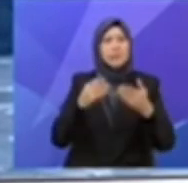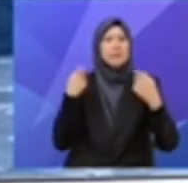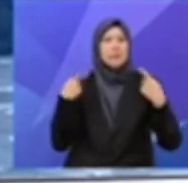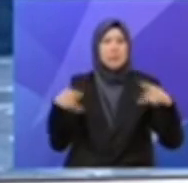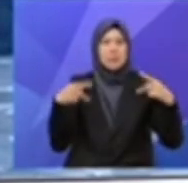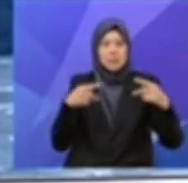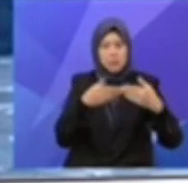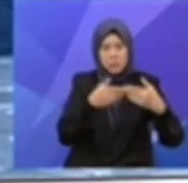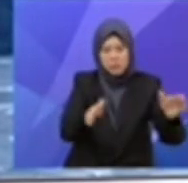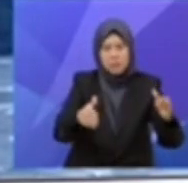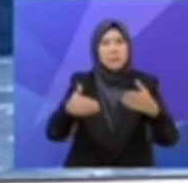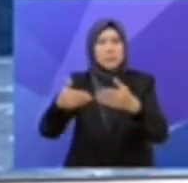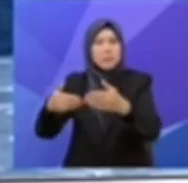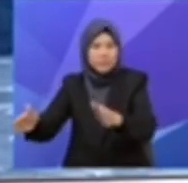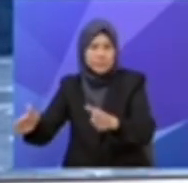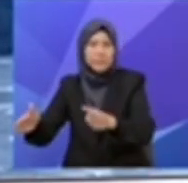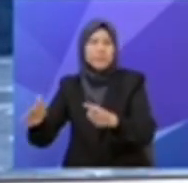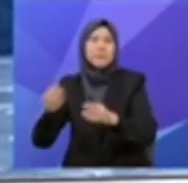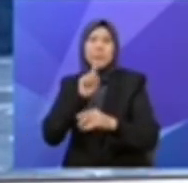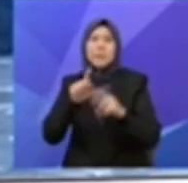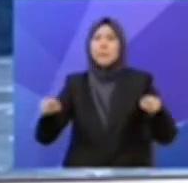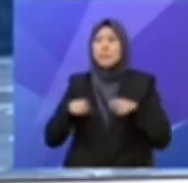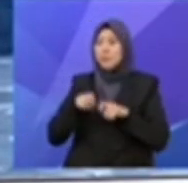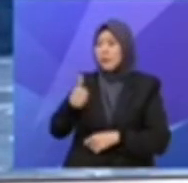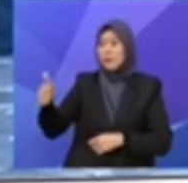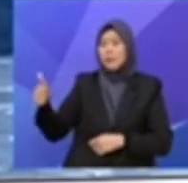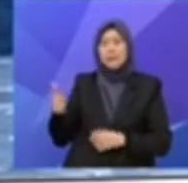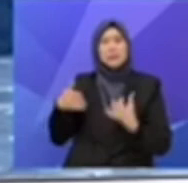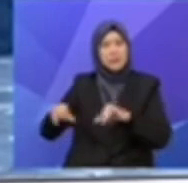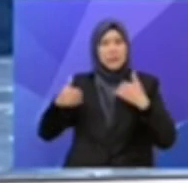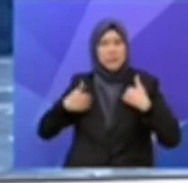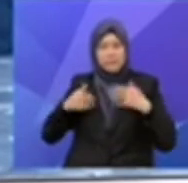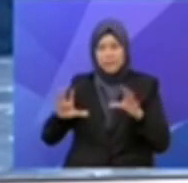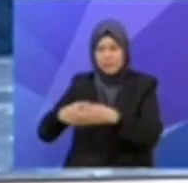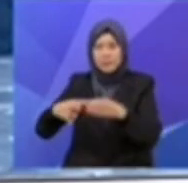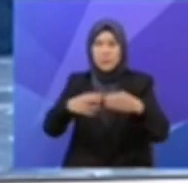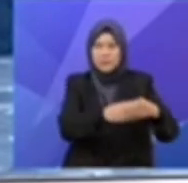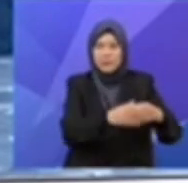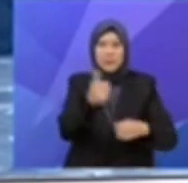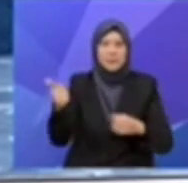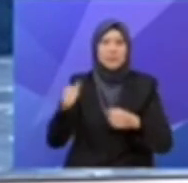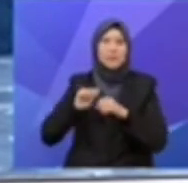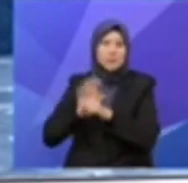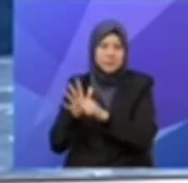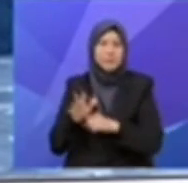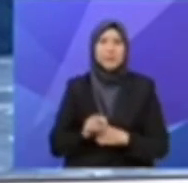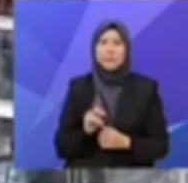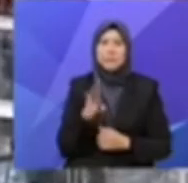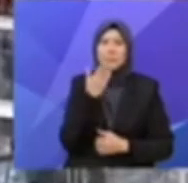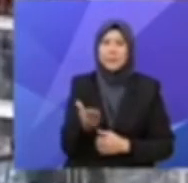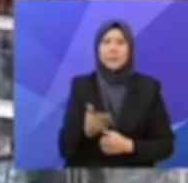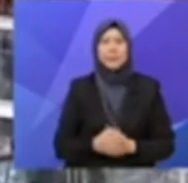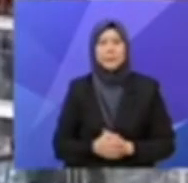untuk kita buka walaupun ditempat lain masih lagi ada cluster-cluster lain deh enggak